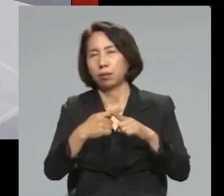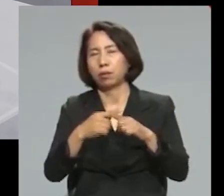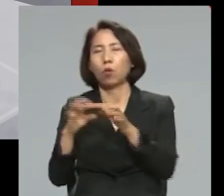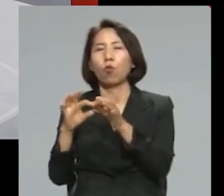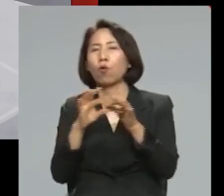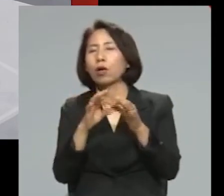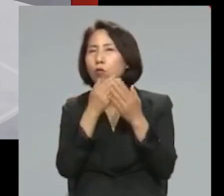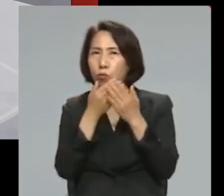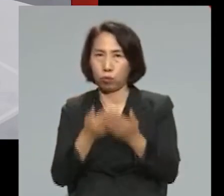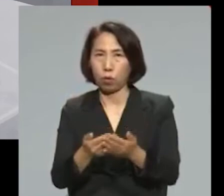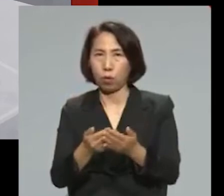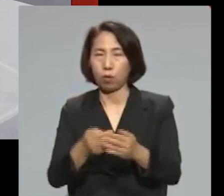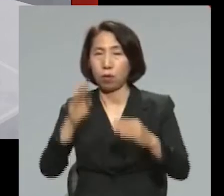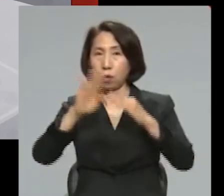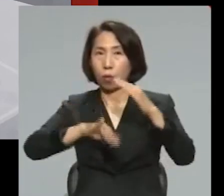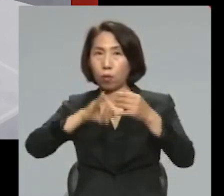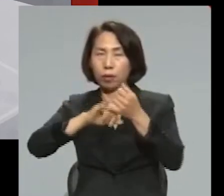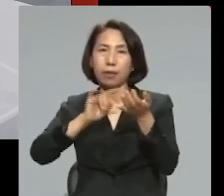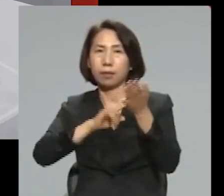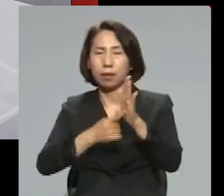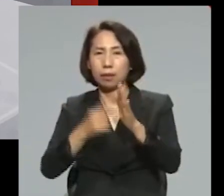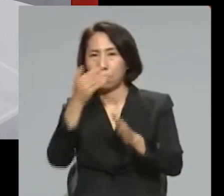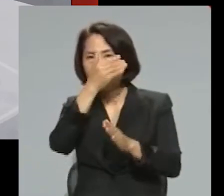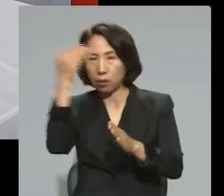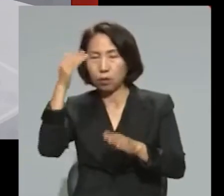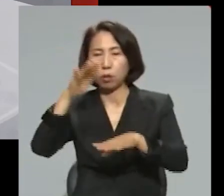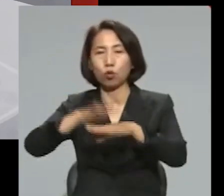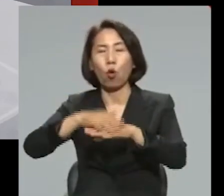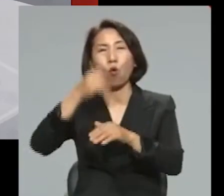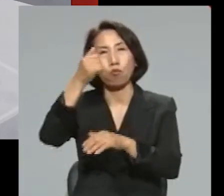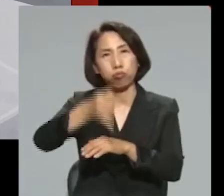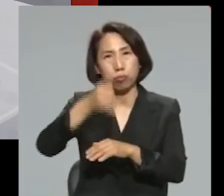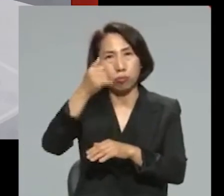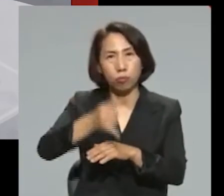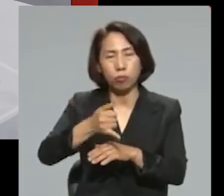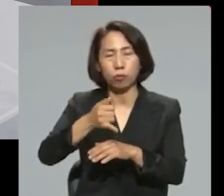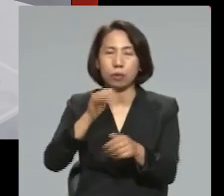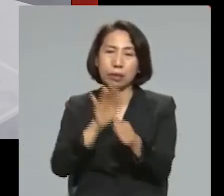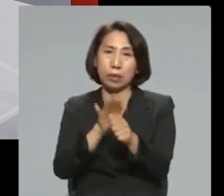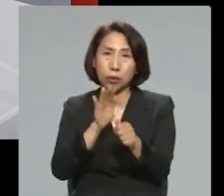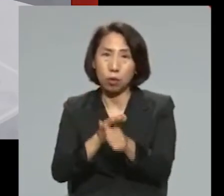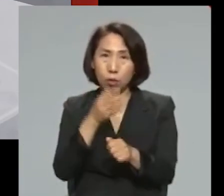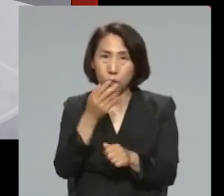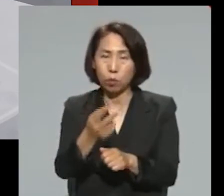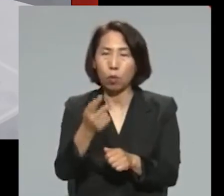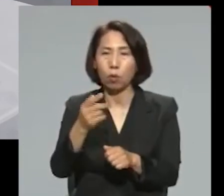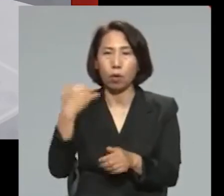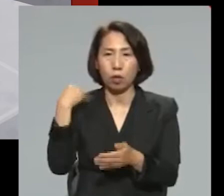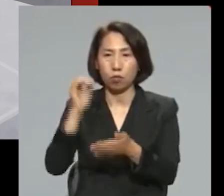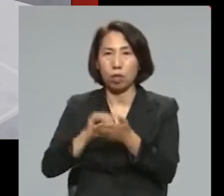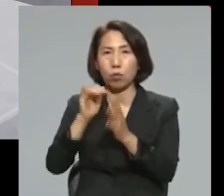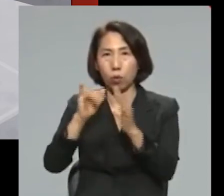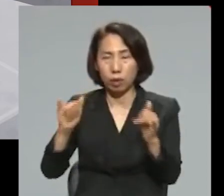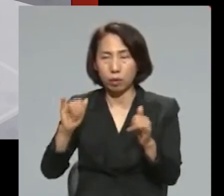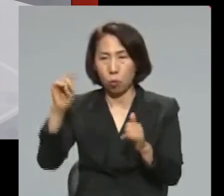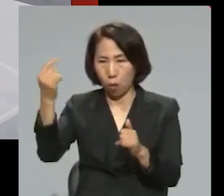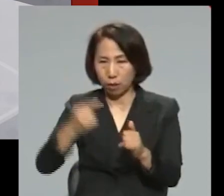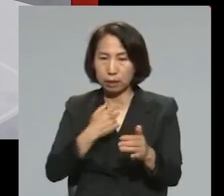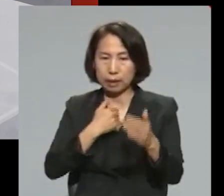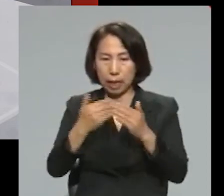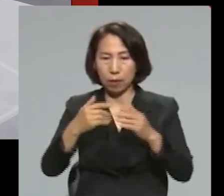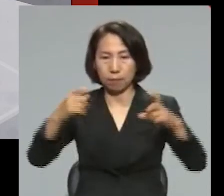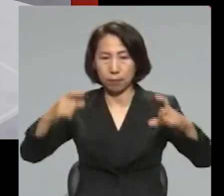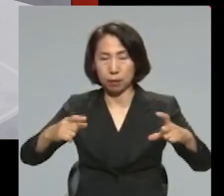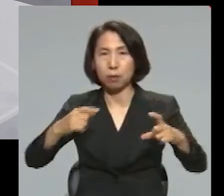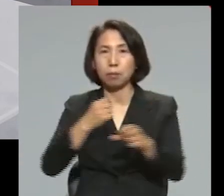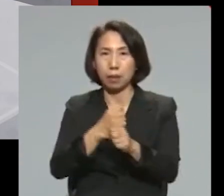제가 공약을 내걸은 청년농부 스마트팜 지원과 귀농인 체험탐 조성, 청년농업인